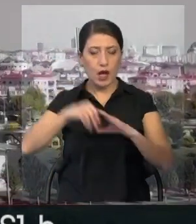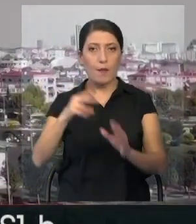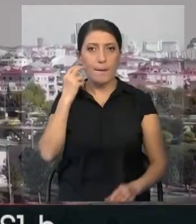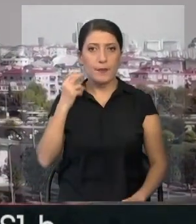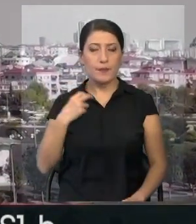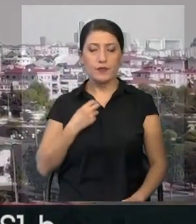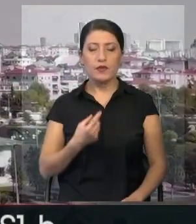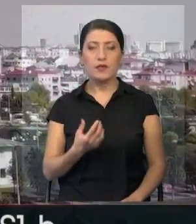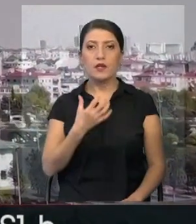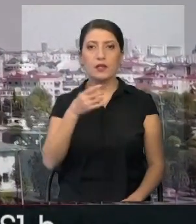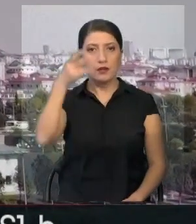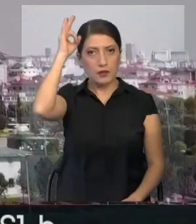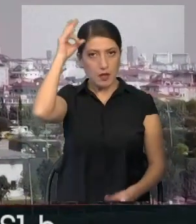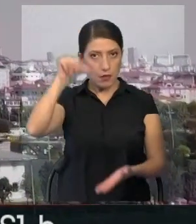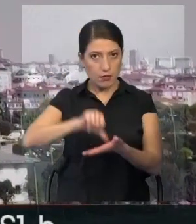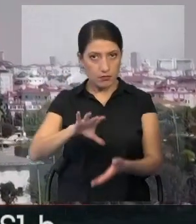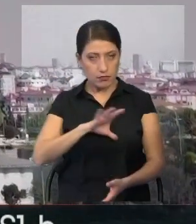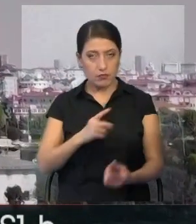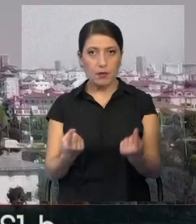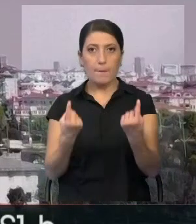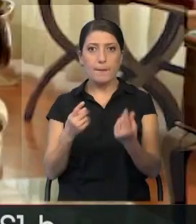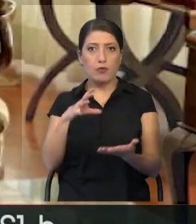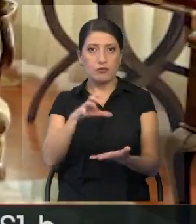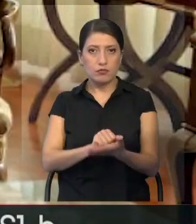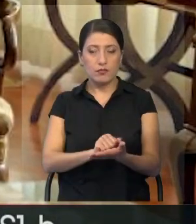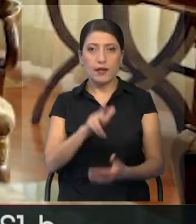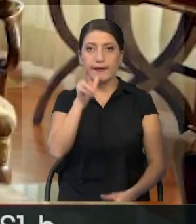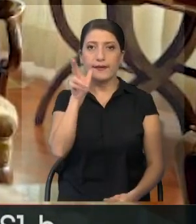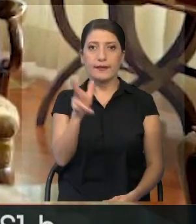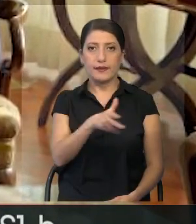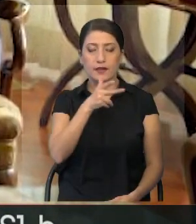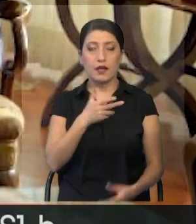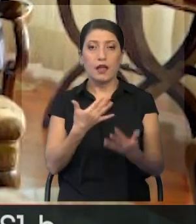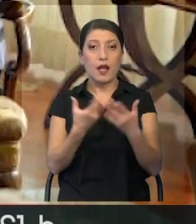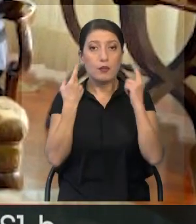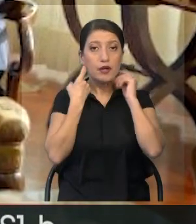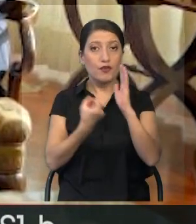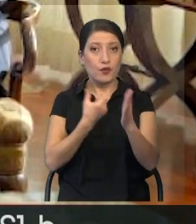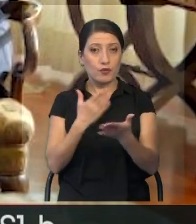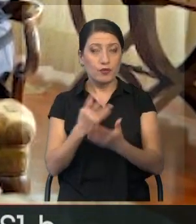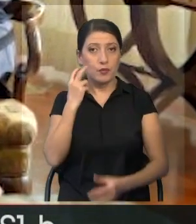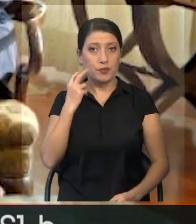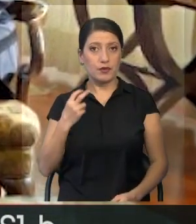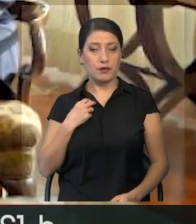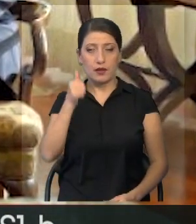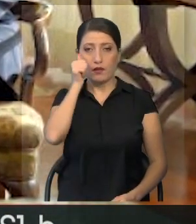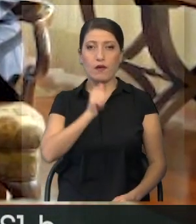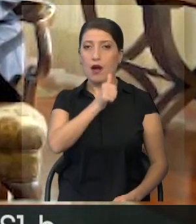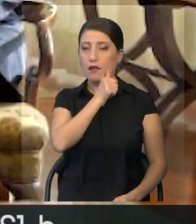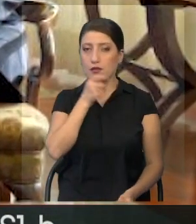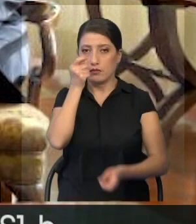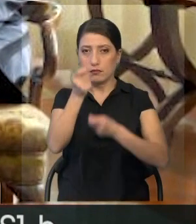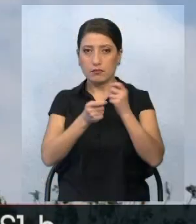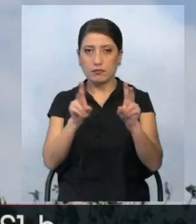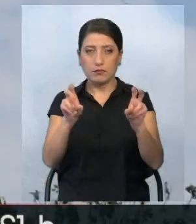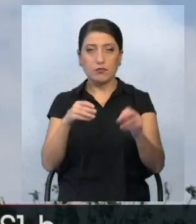Բրիտանիայի արտակարգ և լիազոր դեսպան, ու այդ պաշտոնը զբաղեցրել 3 տարի։ Ըստ որոշ աղբյուրների, այդ ընթացքում բրիտանական գաղտնի հետախուզության պետն